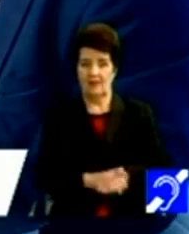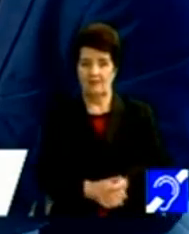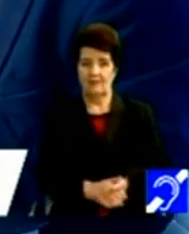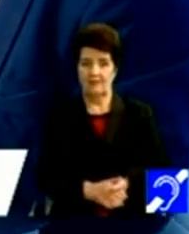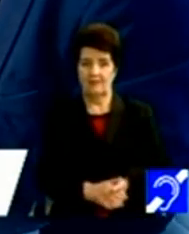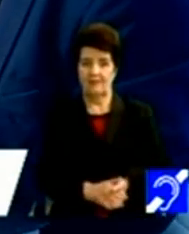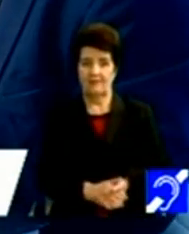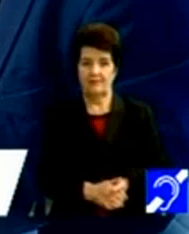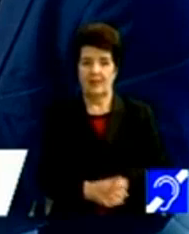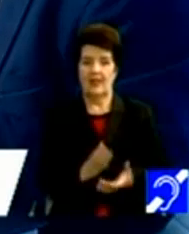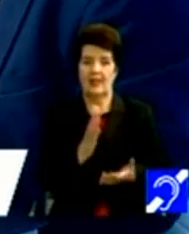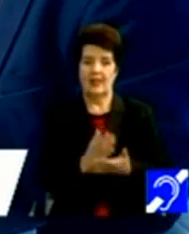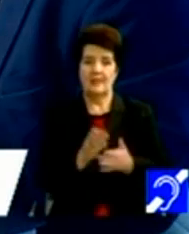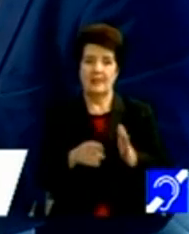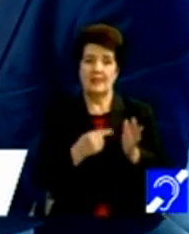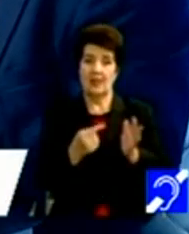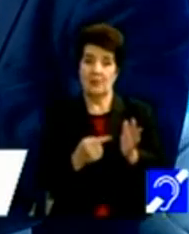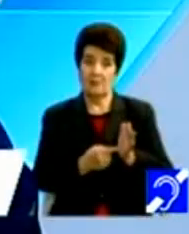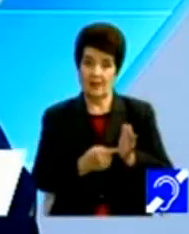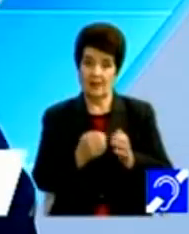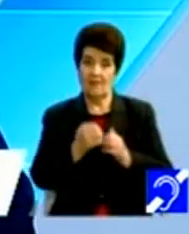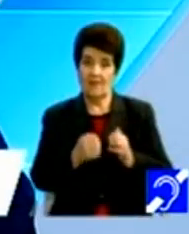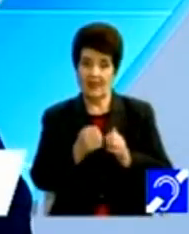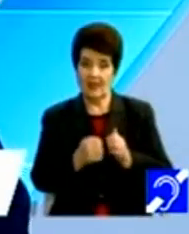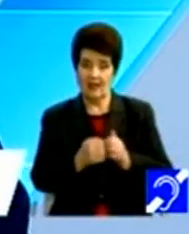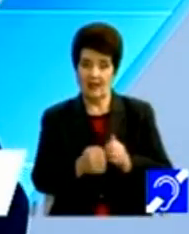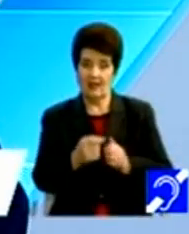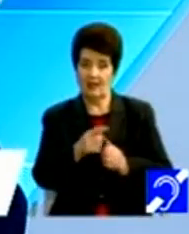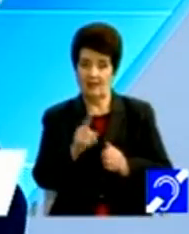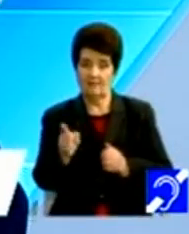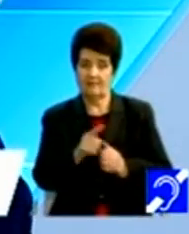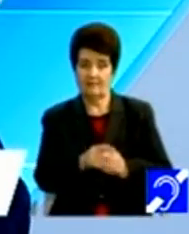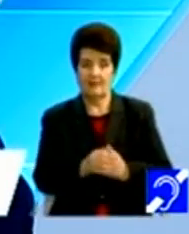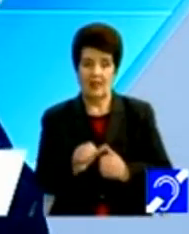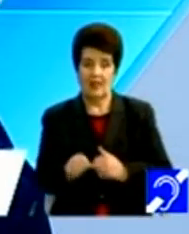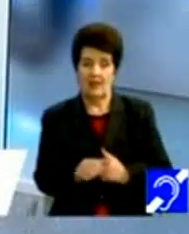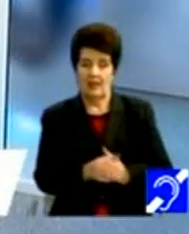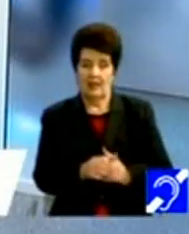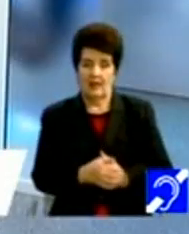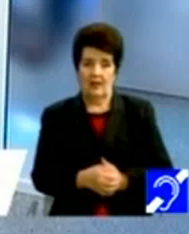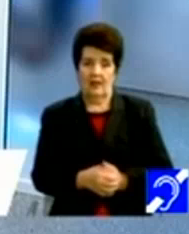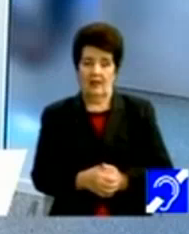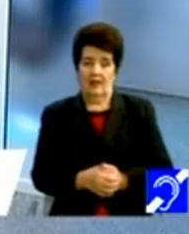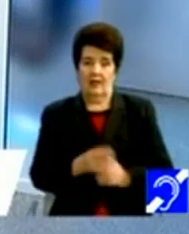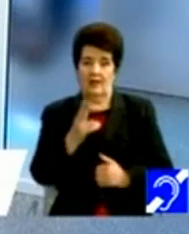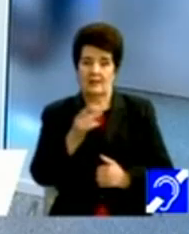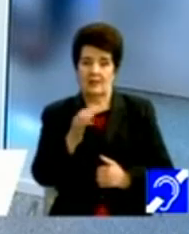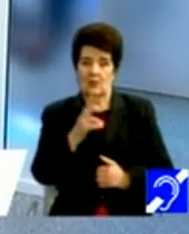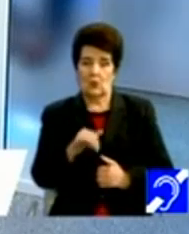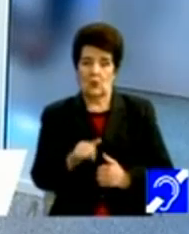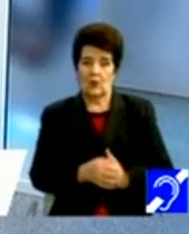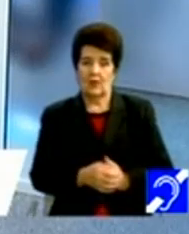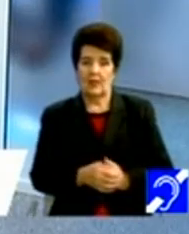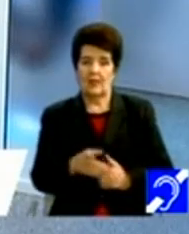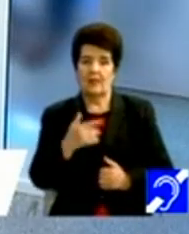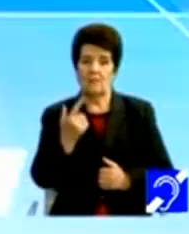întrebare. Aici este o întrebare la care răspunde fiecare pe durata 2 minute. Dar haideți să începem cu cea a domnului Țicu. E